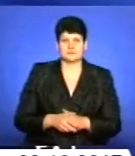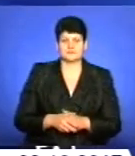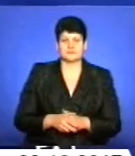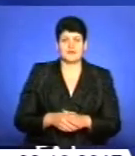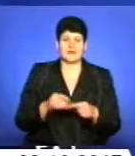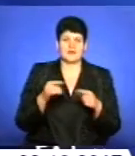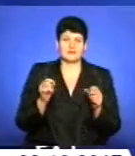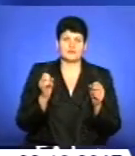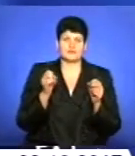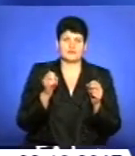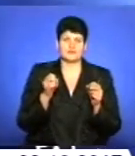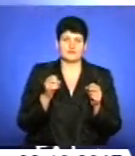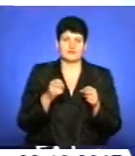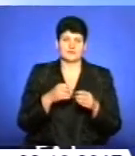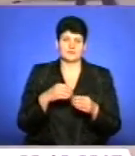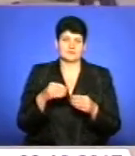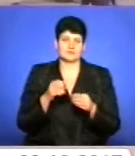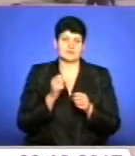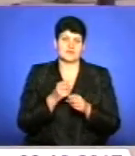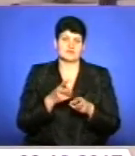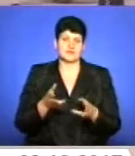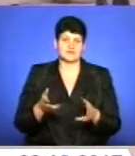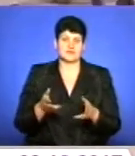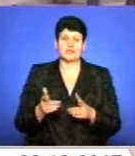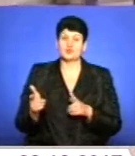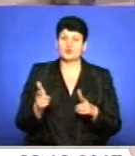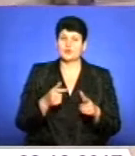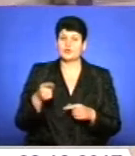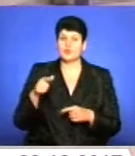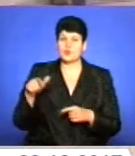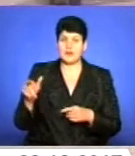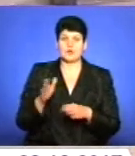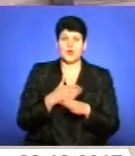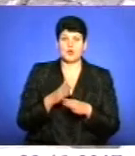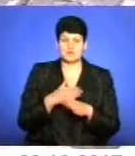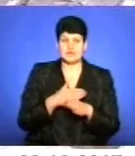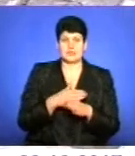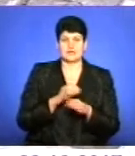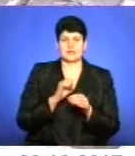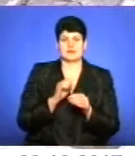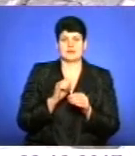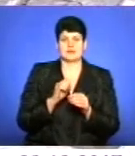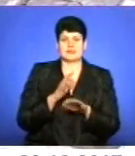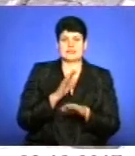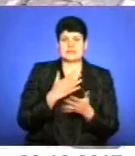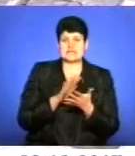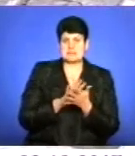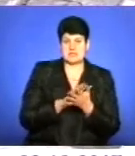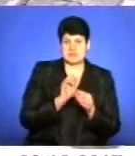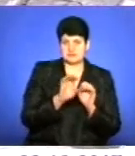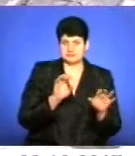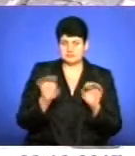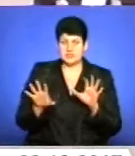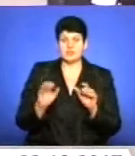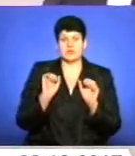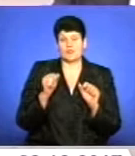вони будуть закидані чимось іншим. Чи готові тернополяни до роздільного сортування сміття? Зрештою, чи може це стати